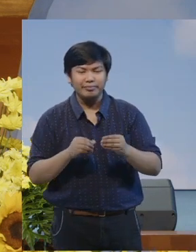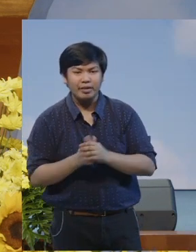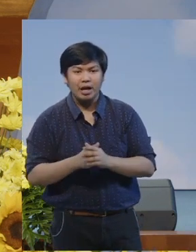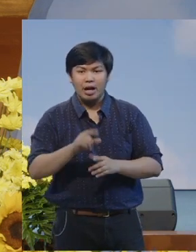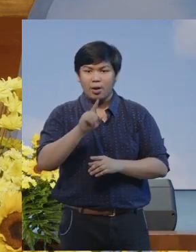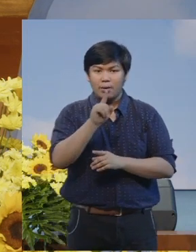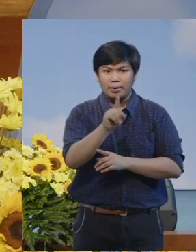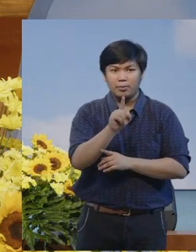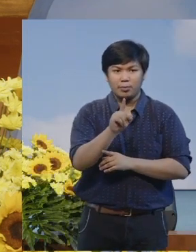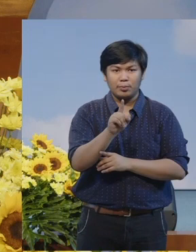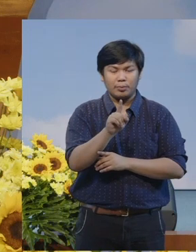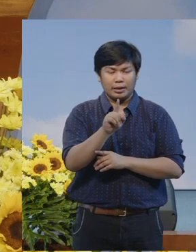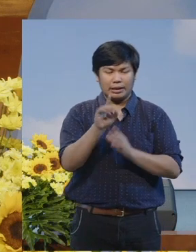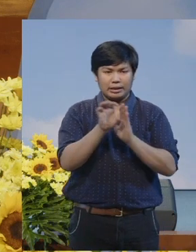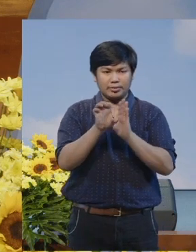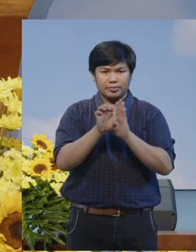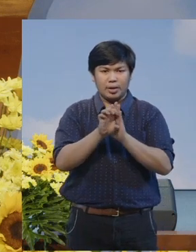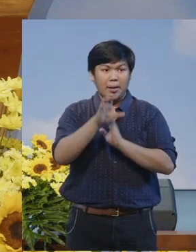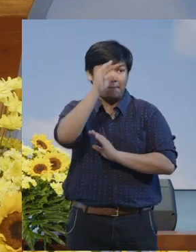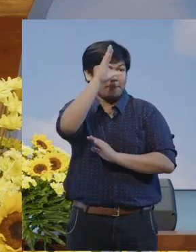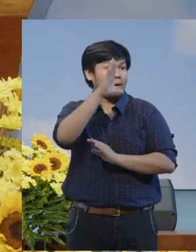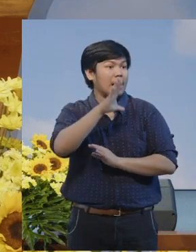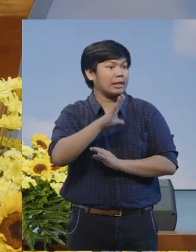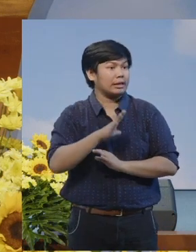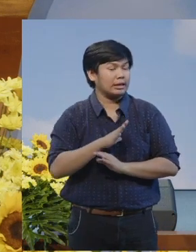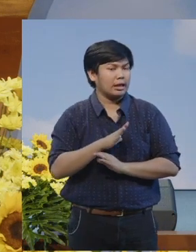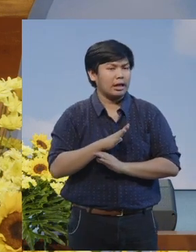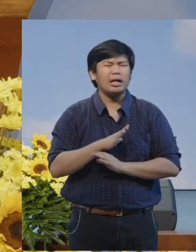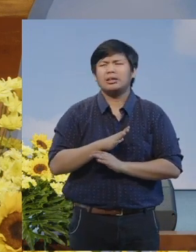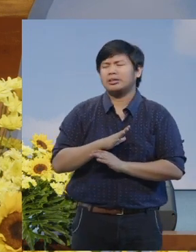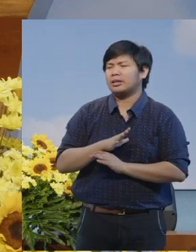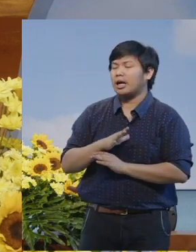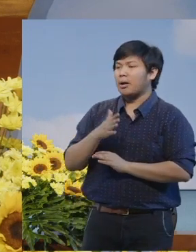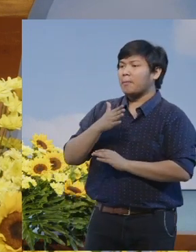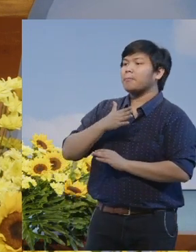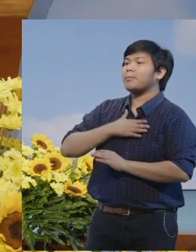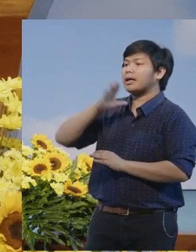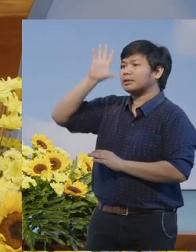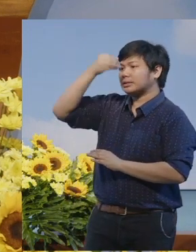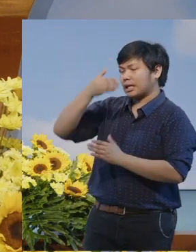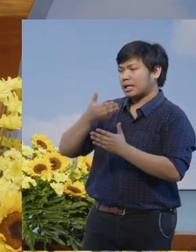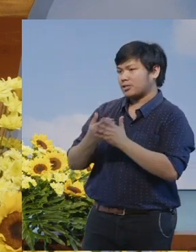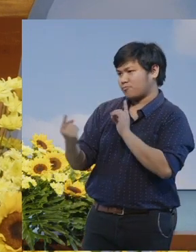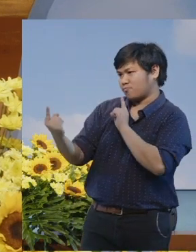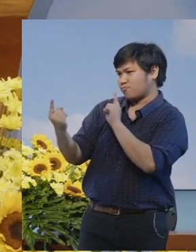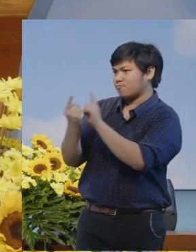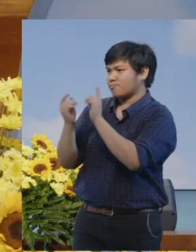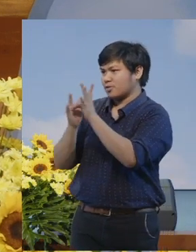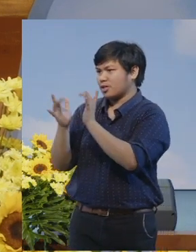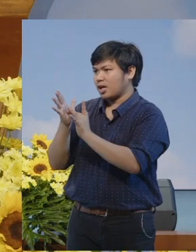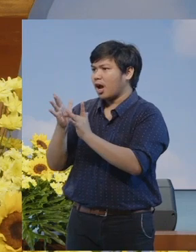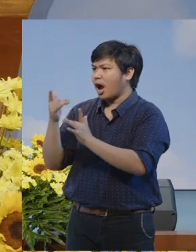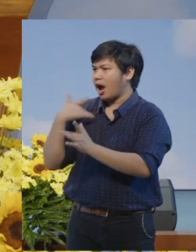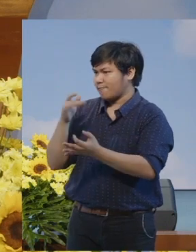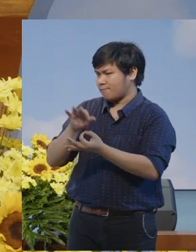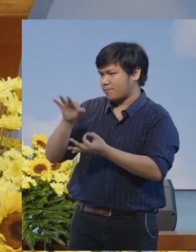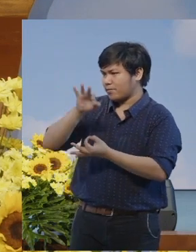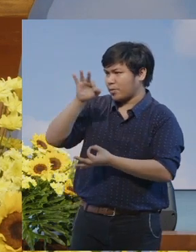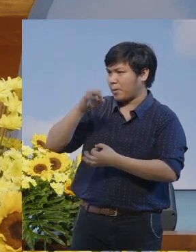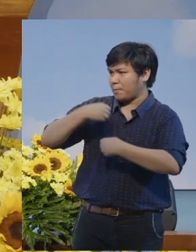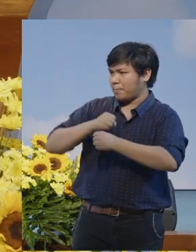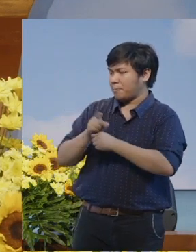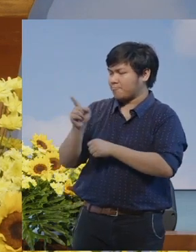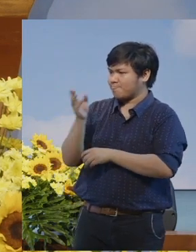ng isang lalaki. Sabi niya, "Teacher, I brought my son to you, for he has a spirit that makes him